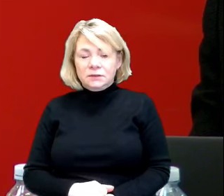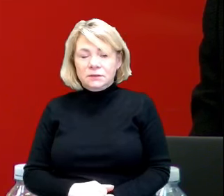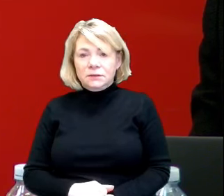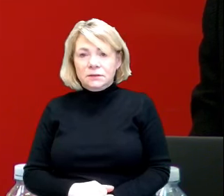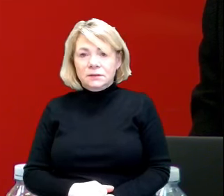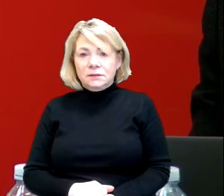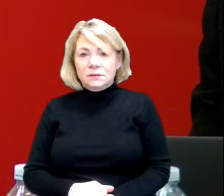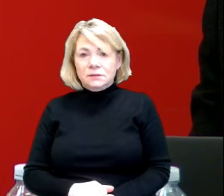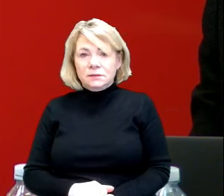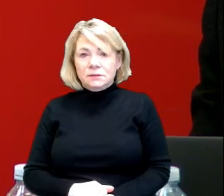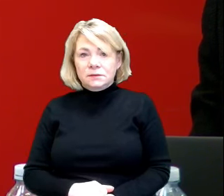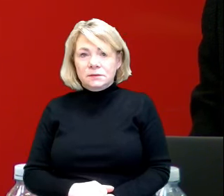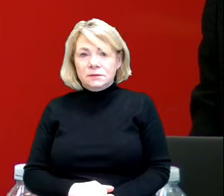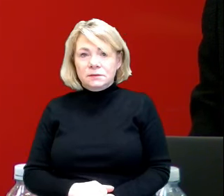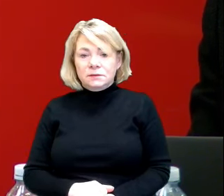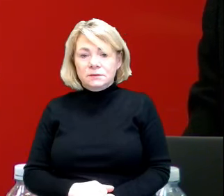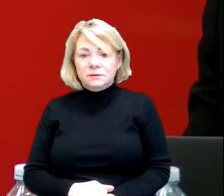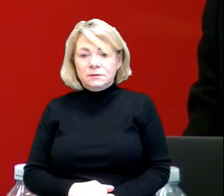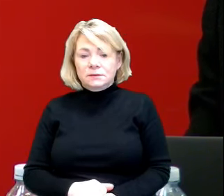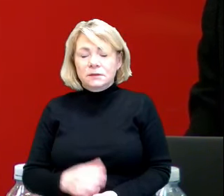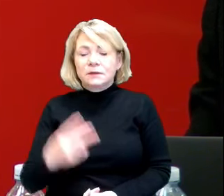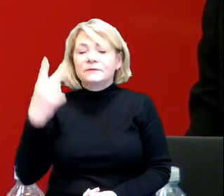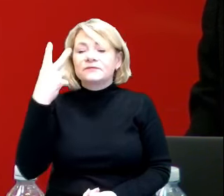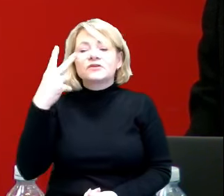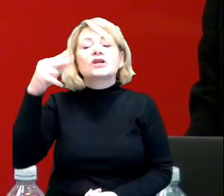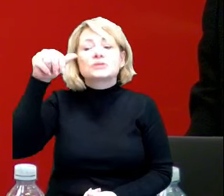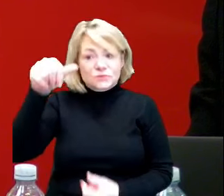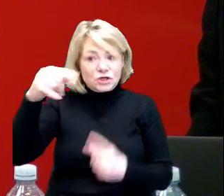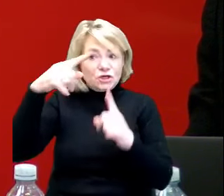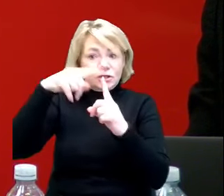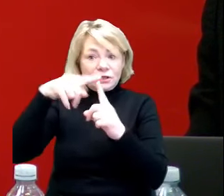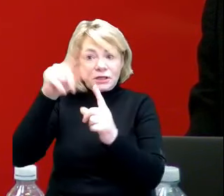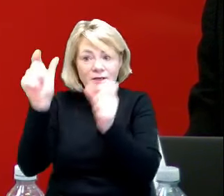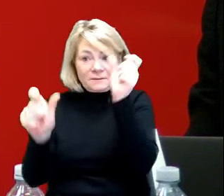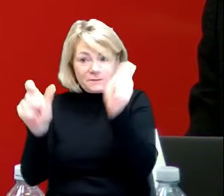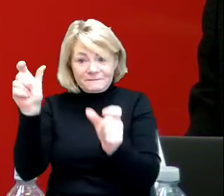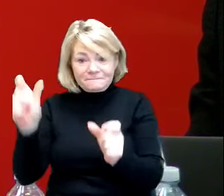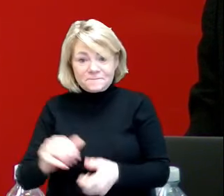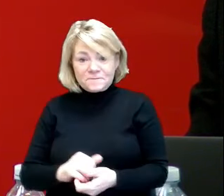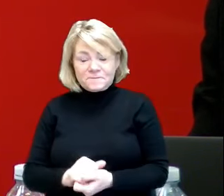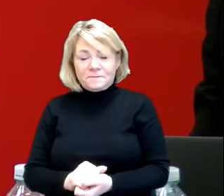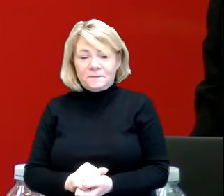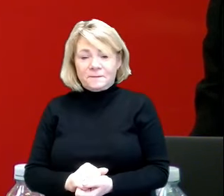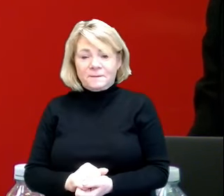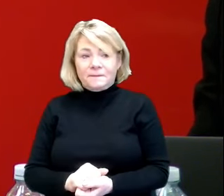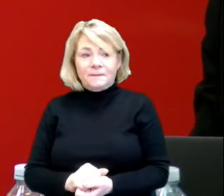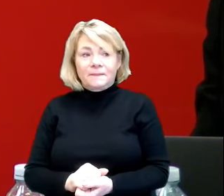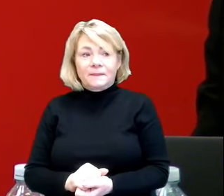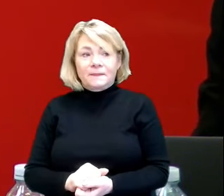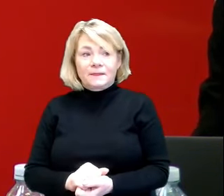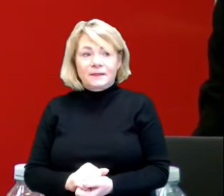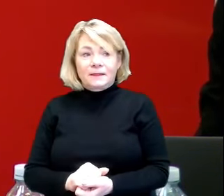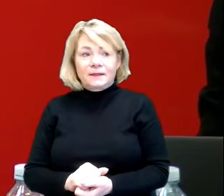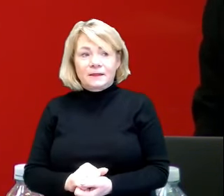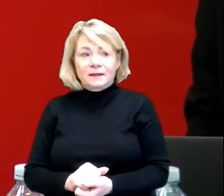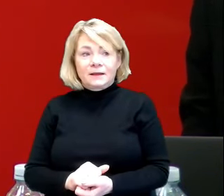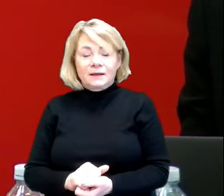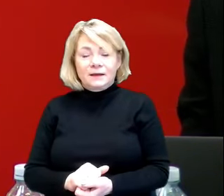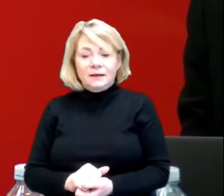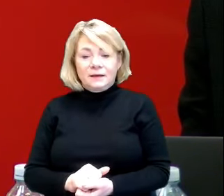registruotis 26 tarybos nariai a plius du turbūt nuo praeito sykio tai